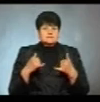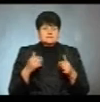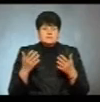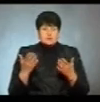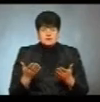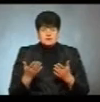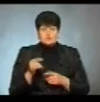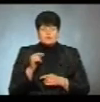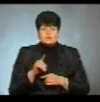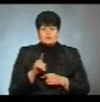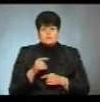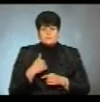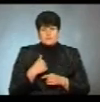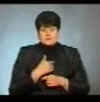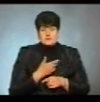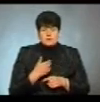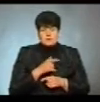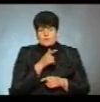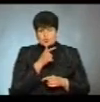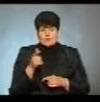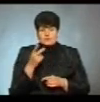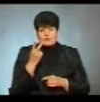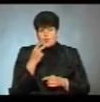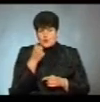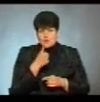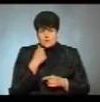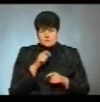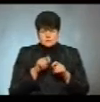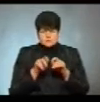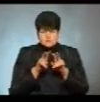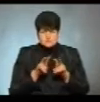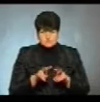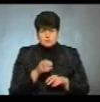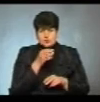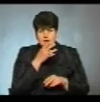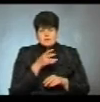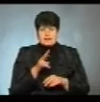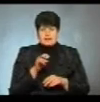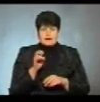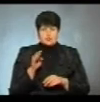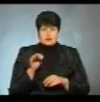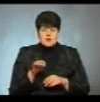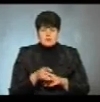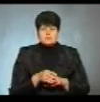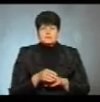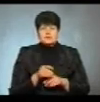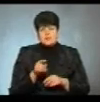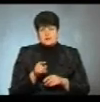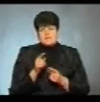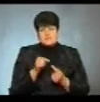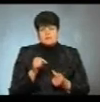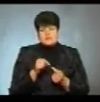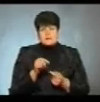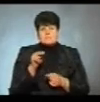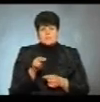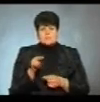що ми вже впродовж 2 років досліджували уподобання електорату і, відповідно,